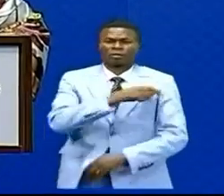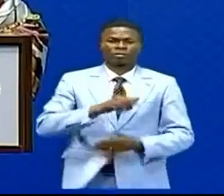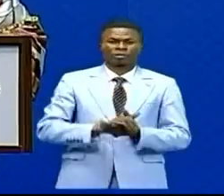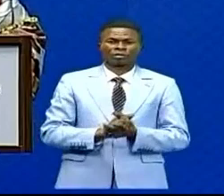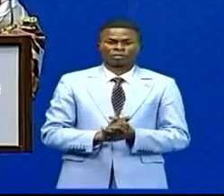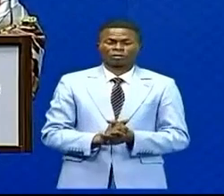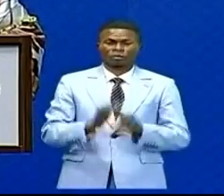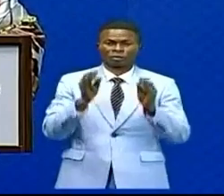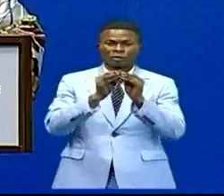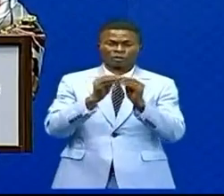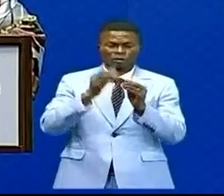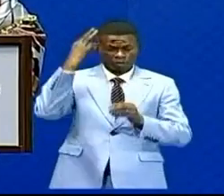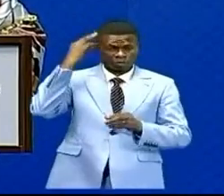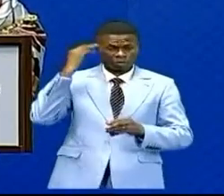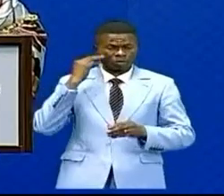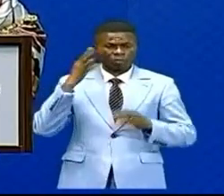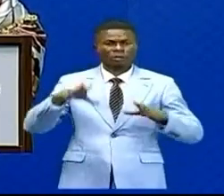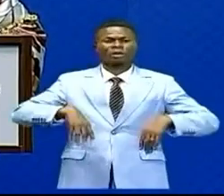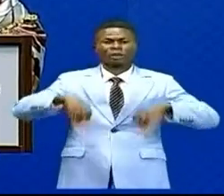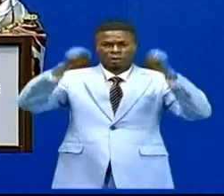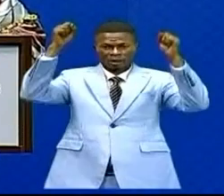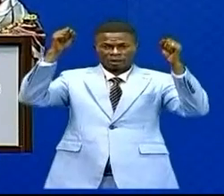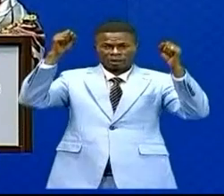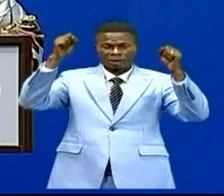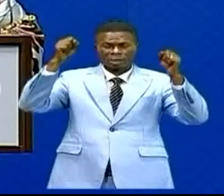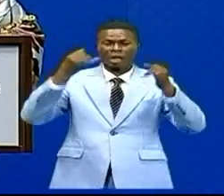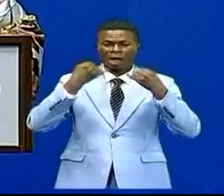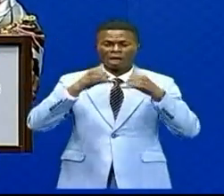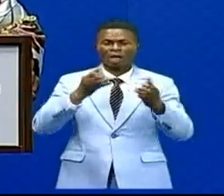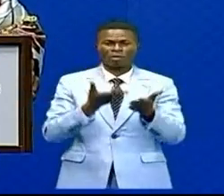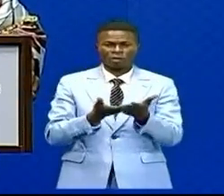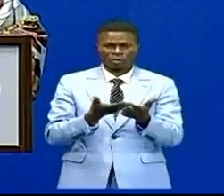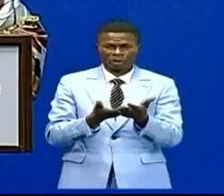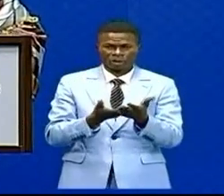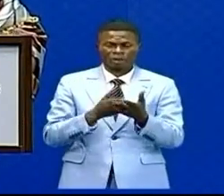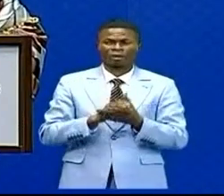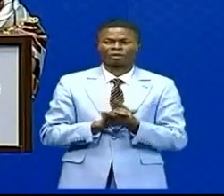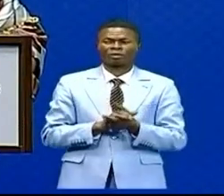Le Conseil a pris acte de cette note d'information.